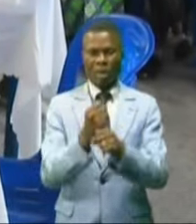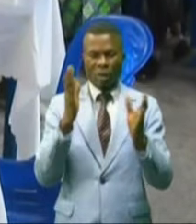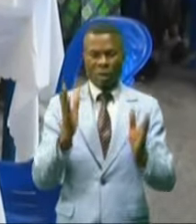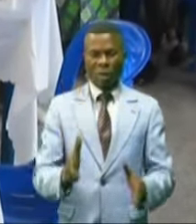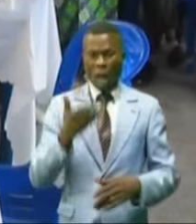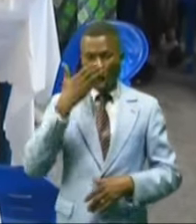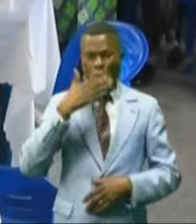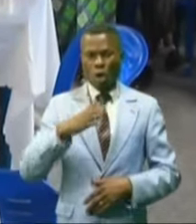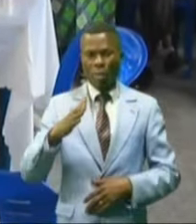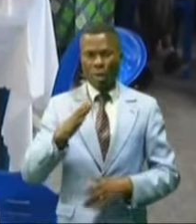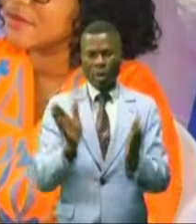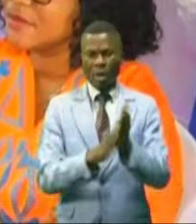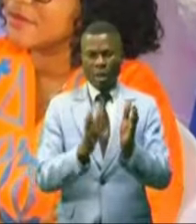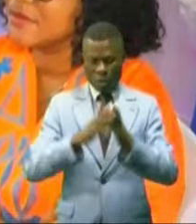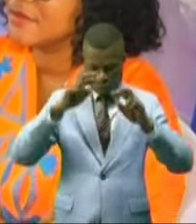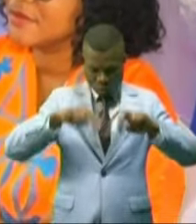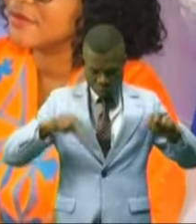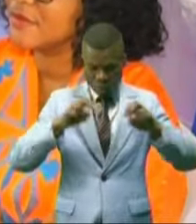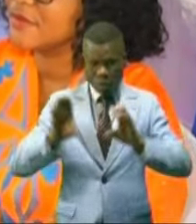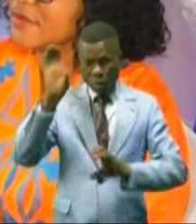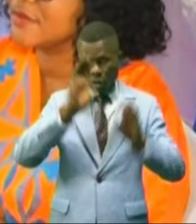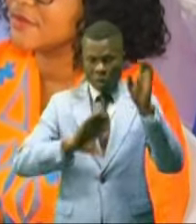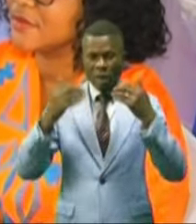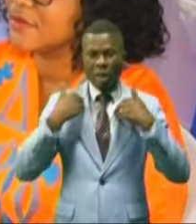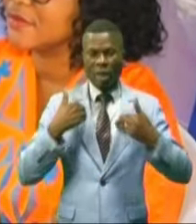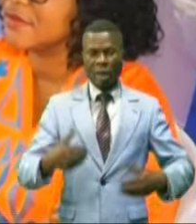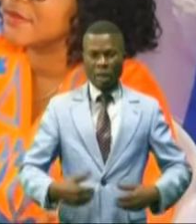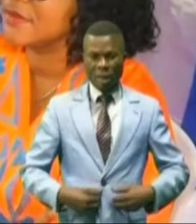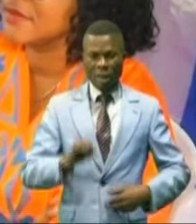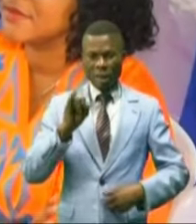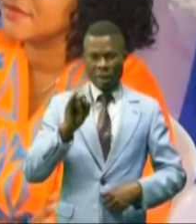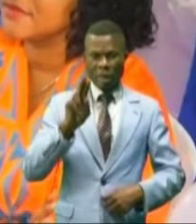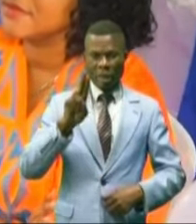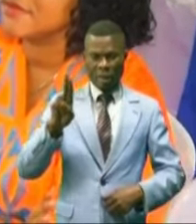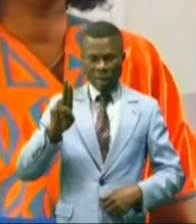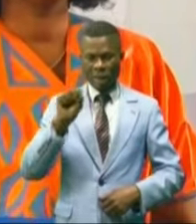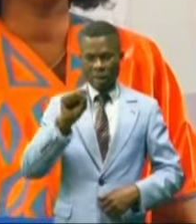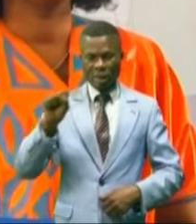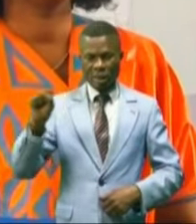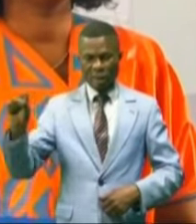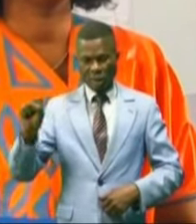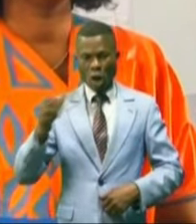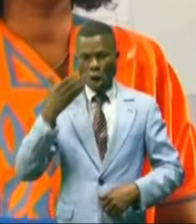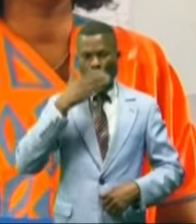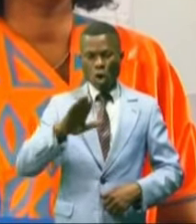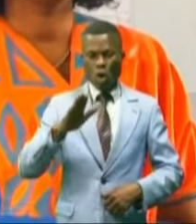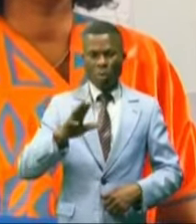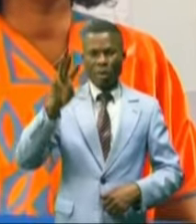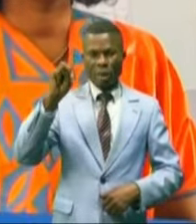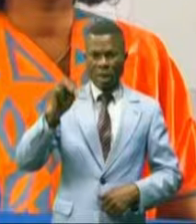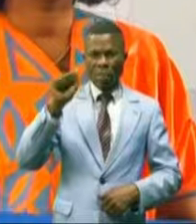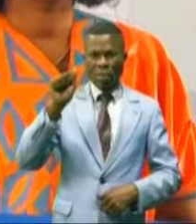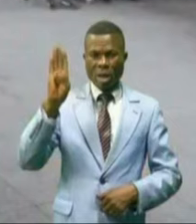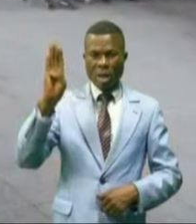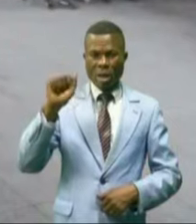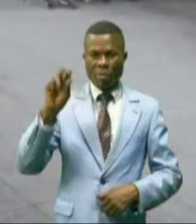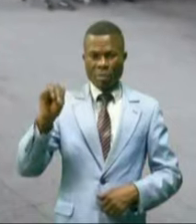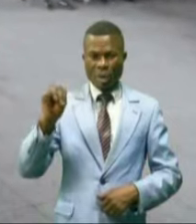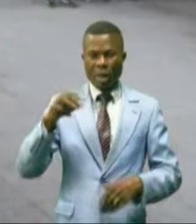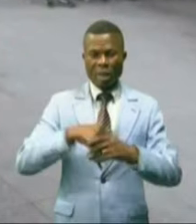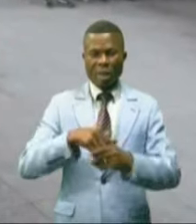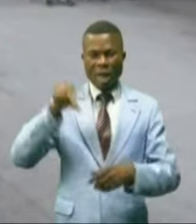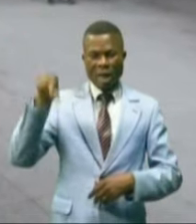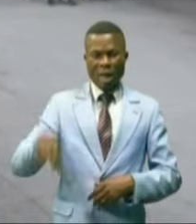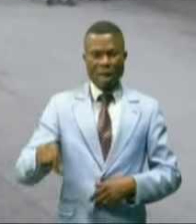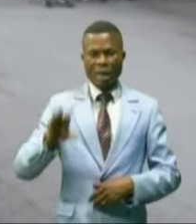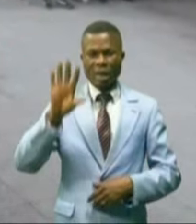médical de l'Institut de recherche en sciences de la santé, IRSS, communément appelé Hôpital de Mabanga, situé à Yolo, dans le cadre